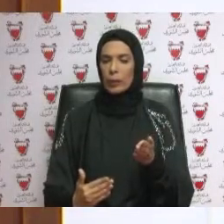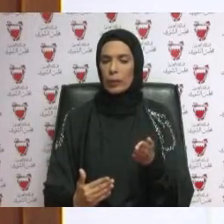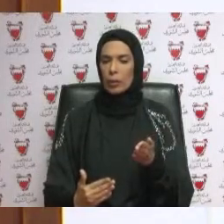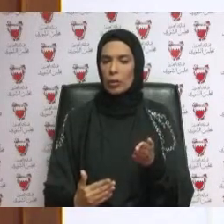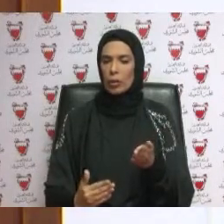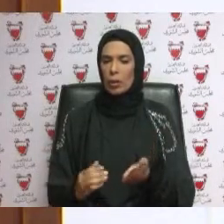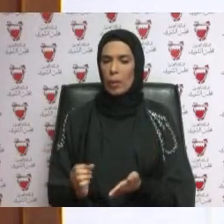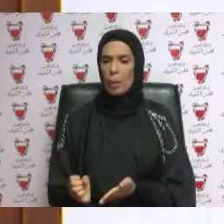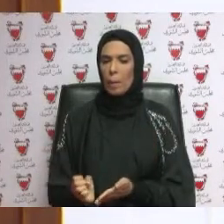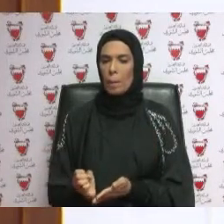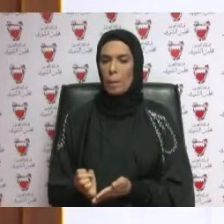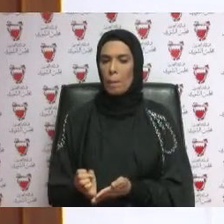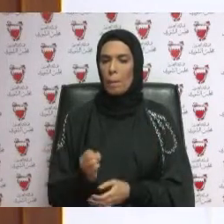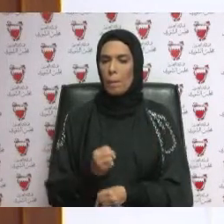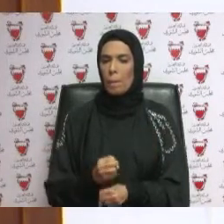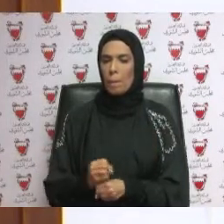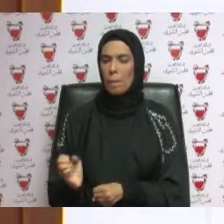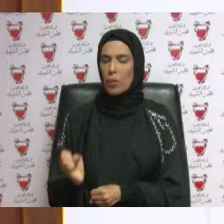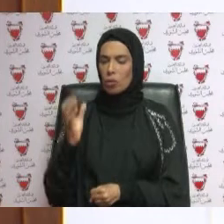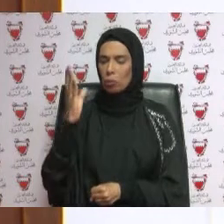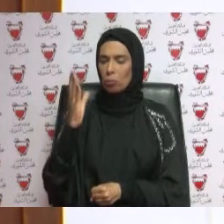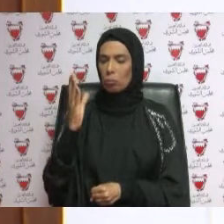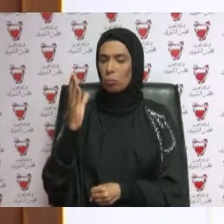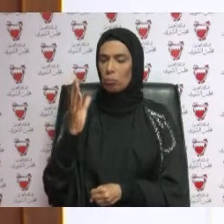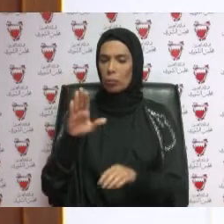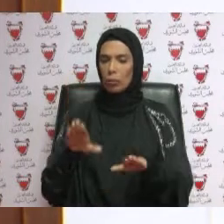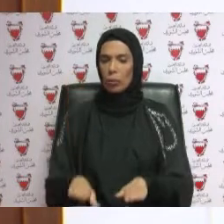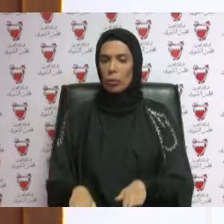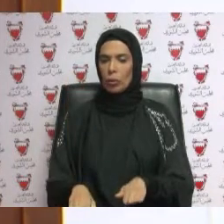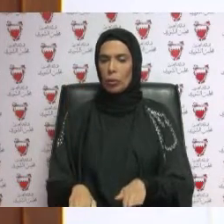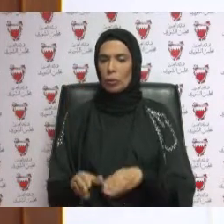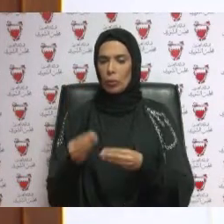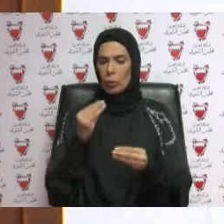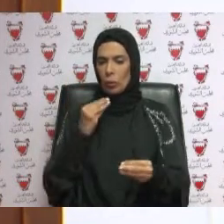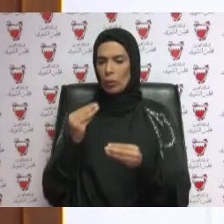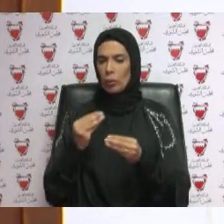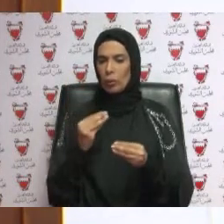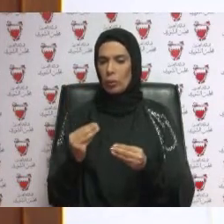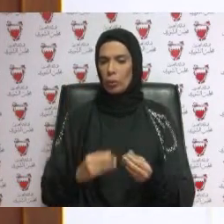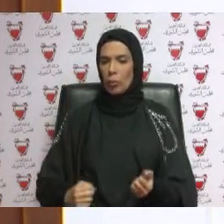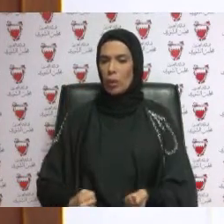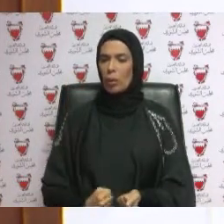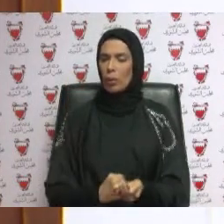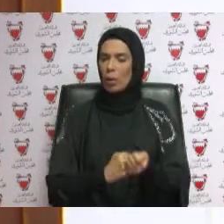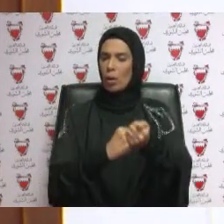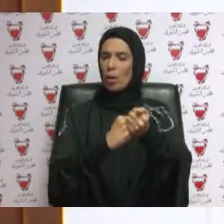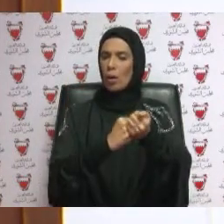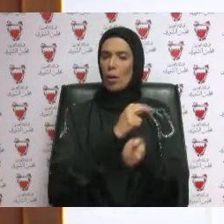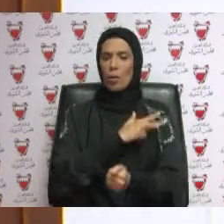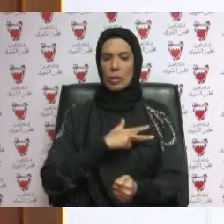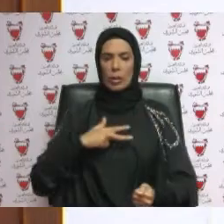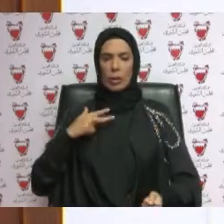تلك المشاريع. وإننا يا صاحب الجلالة في مجلس الشورى سوف نكون عونا للحكومة الرشيدة في